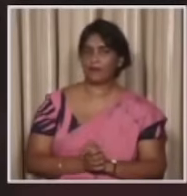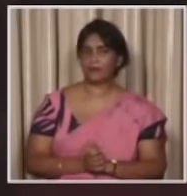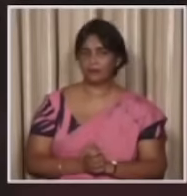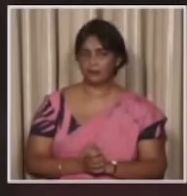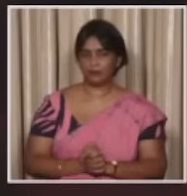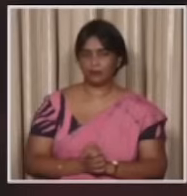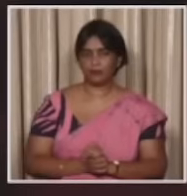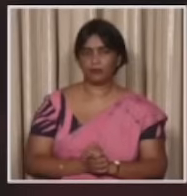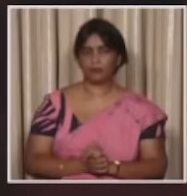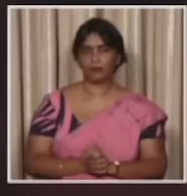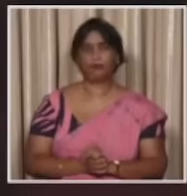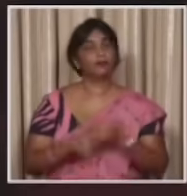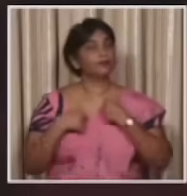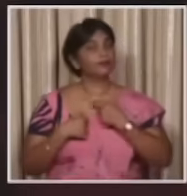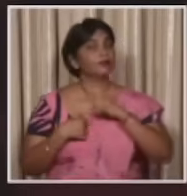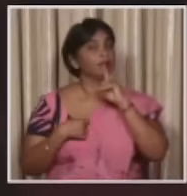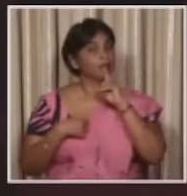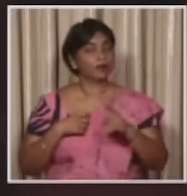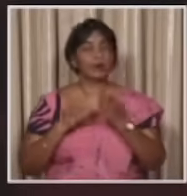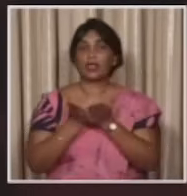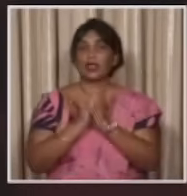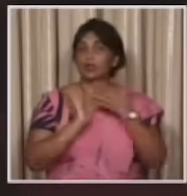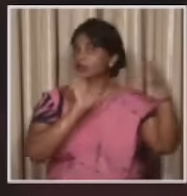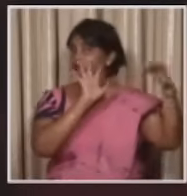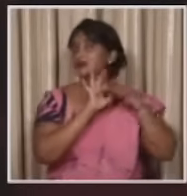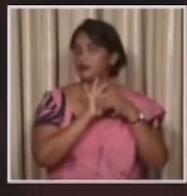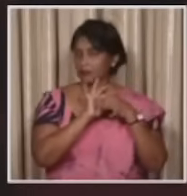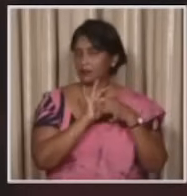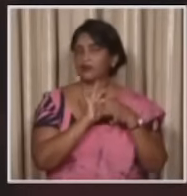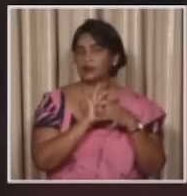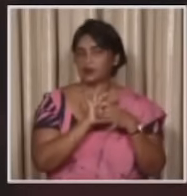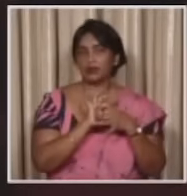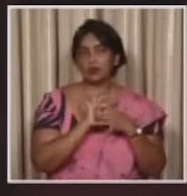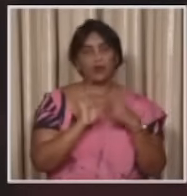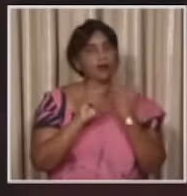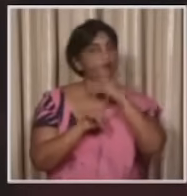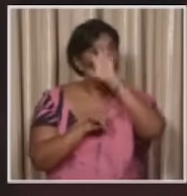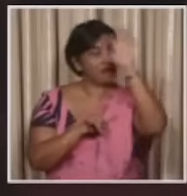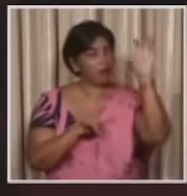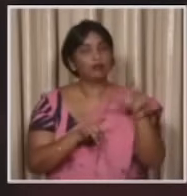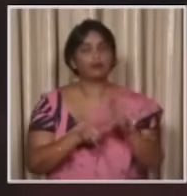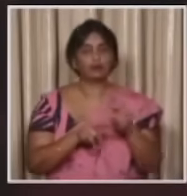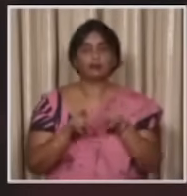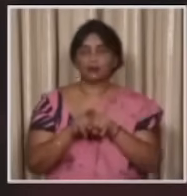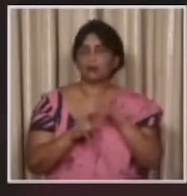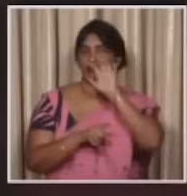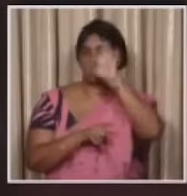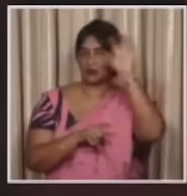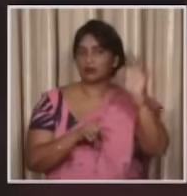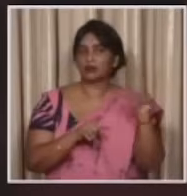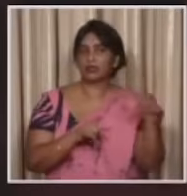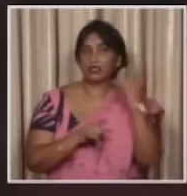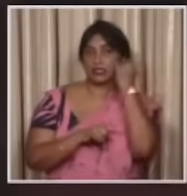grid. දැන් අපි යෝජනා කරන්නේ ඉන්දියාවත් එක්ක සම්බන්ධ වෙන්න, ඊළඟ කලාපීය රටවල් එක්ක BIMSTEC රටවල්, එහා